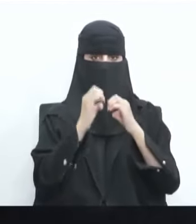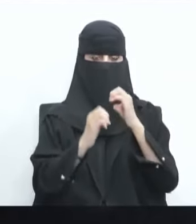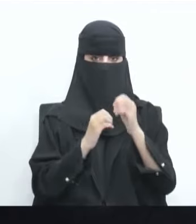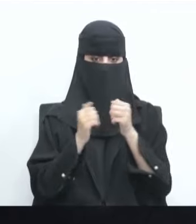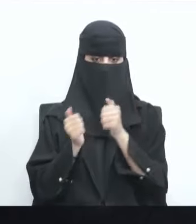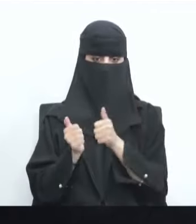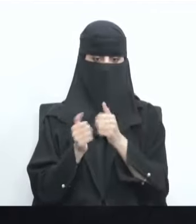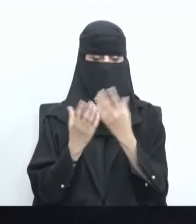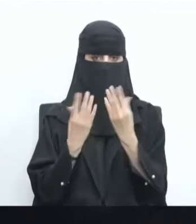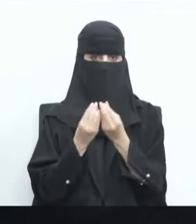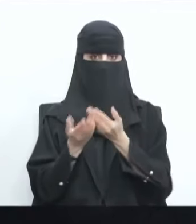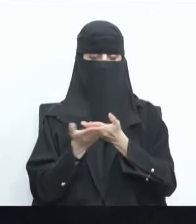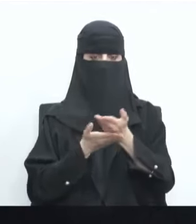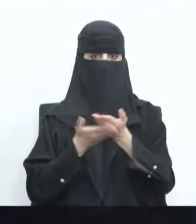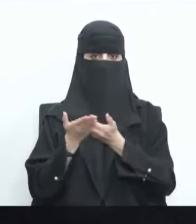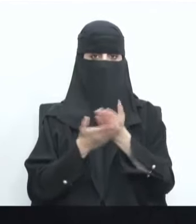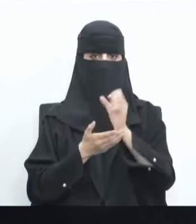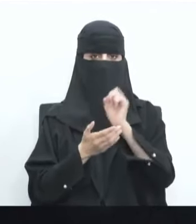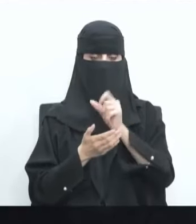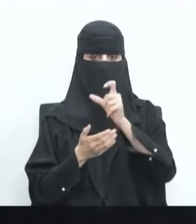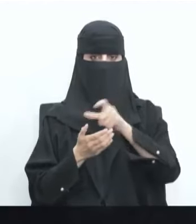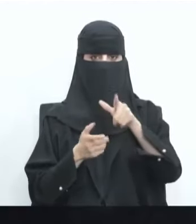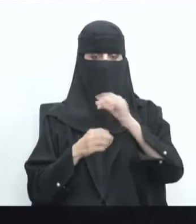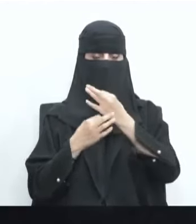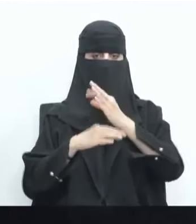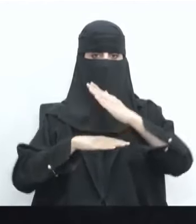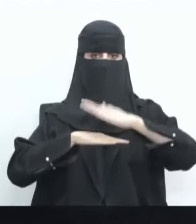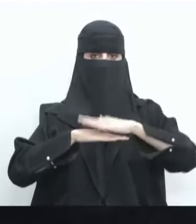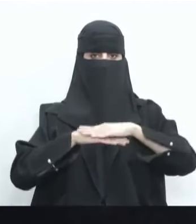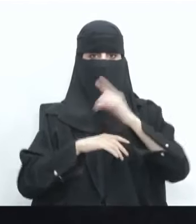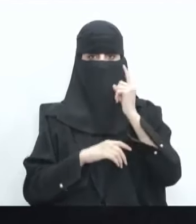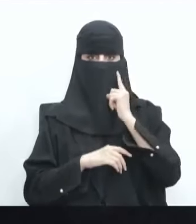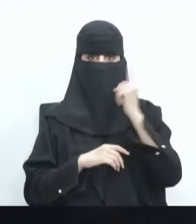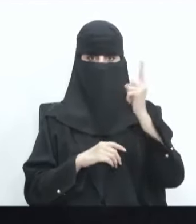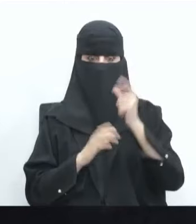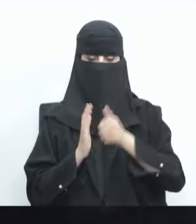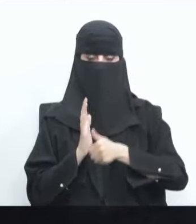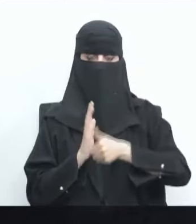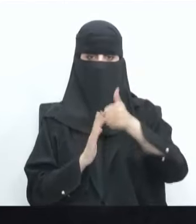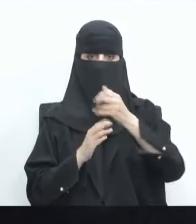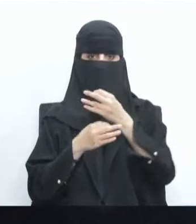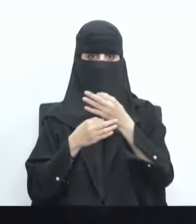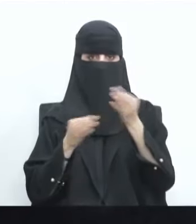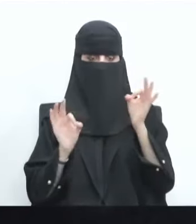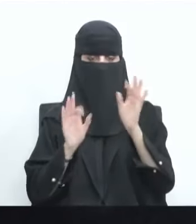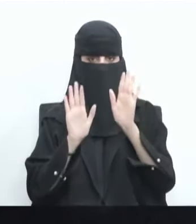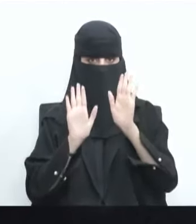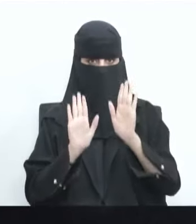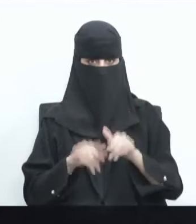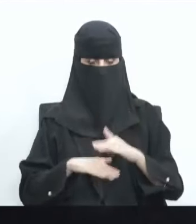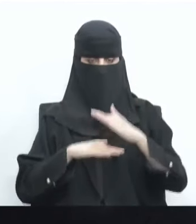والتفاعل معه كل هذه من اداب الاستماع الجيد وانتم باذن الله تعالى